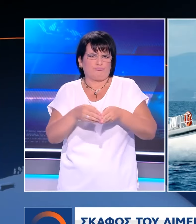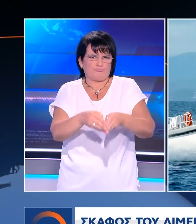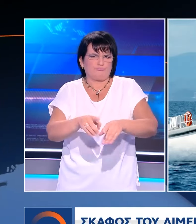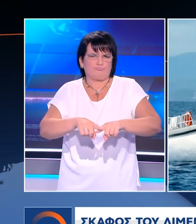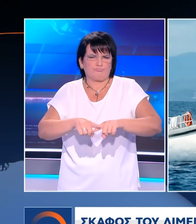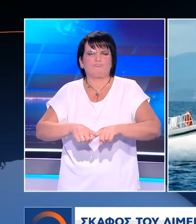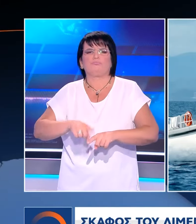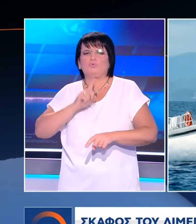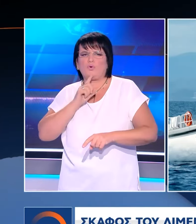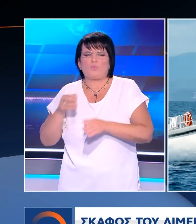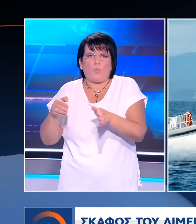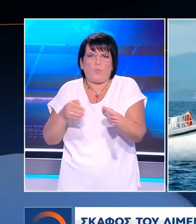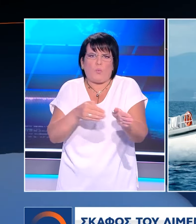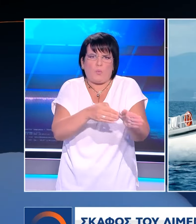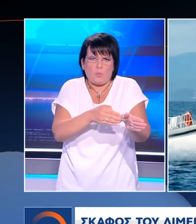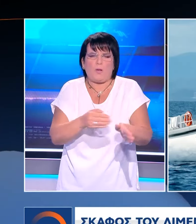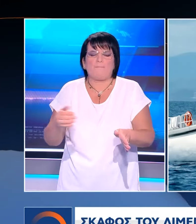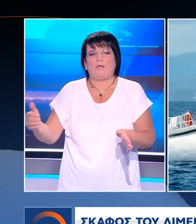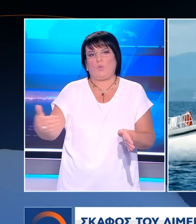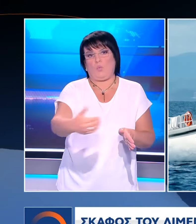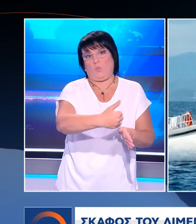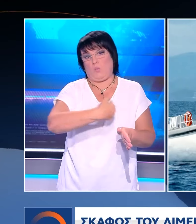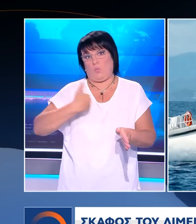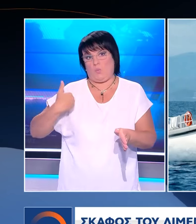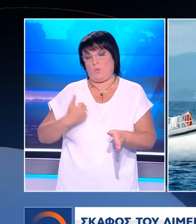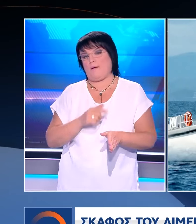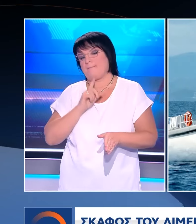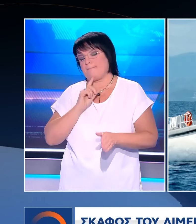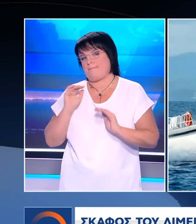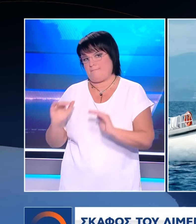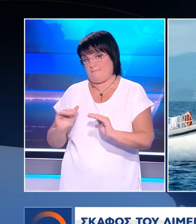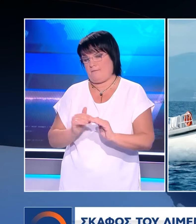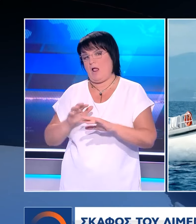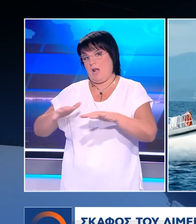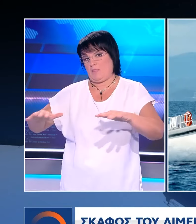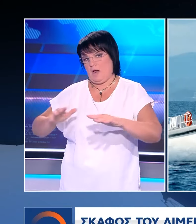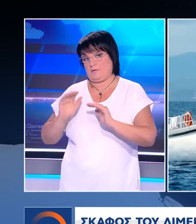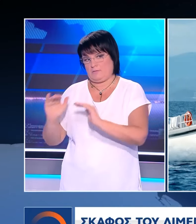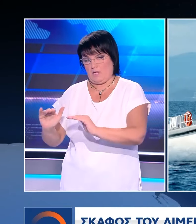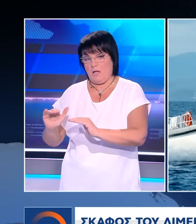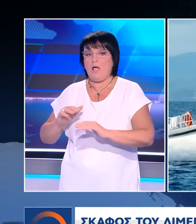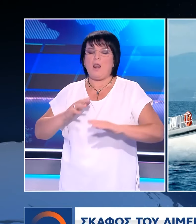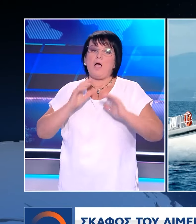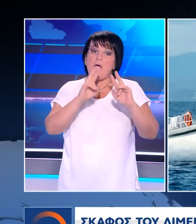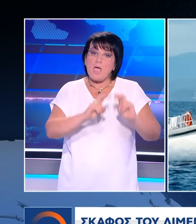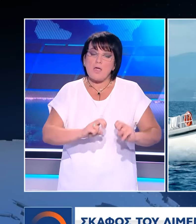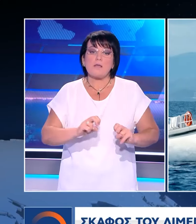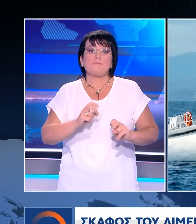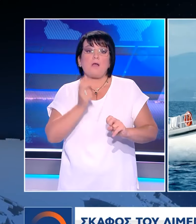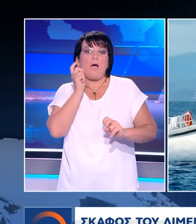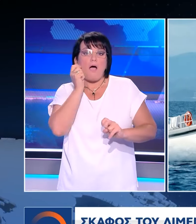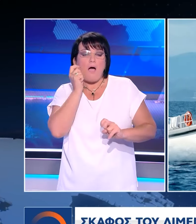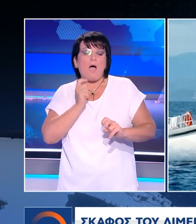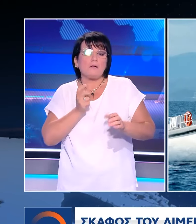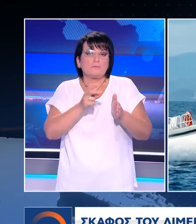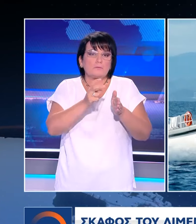στελέχη της ελληνικής ακτοφυλακής επέστρεψαν εσπευσμένα στα δικά τους χορικά ύδατα συνεχίζονται οι επιχειρήσεις έρευνας για τον εντοπισμό του ατόμου